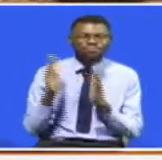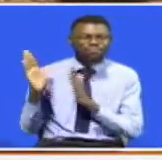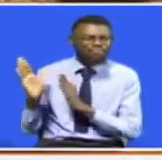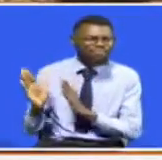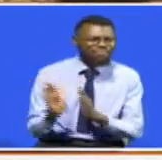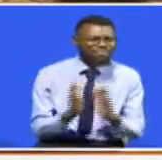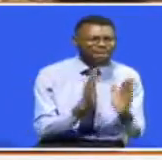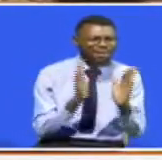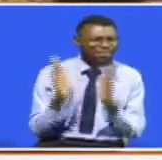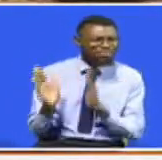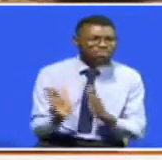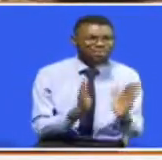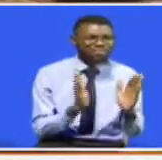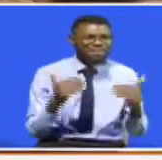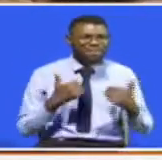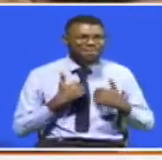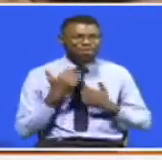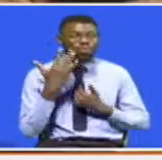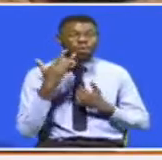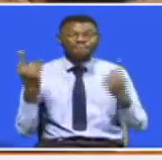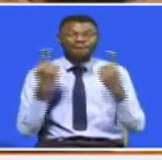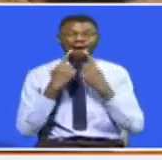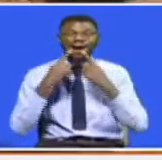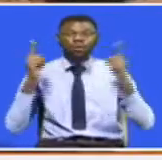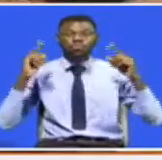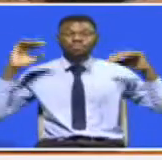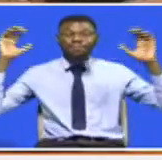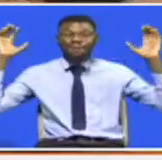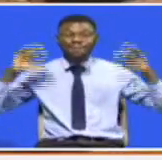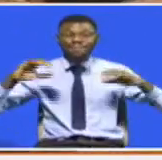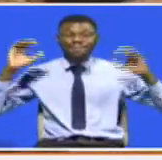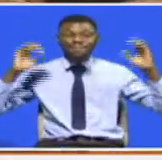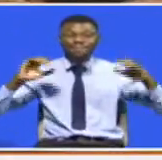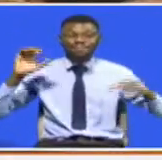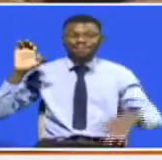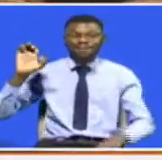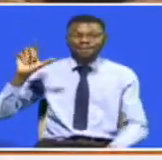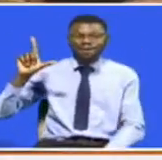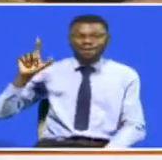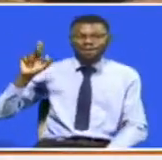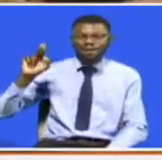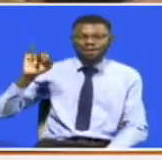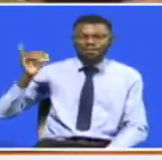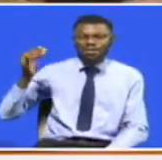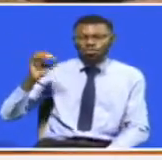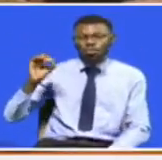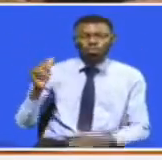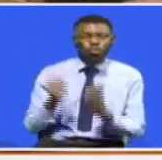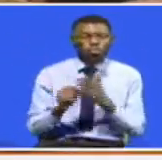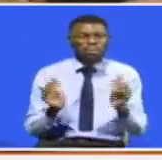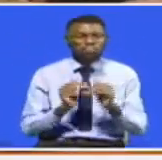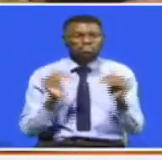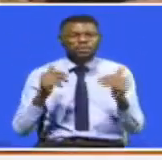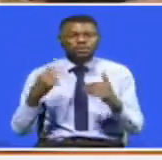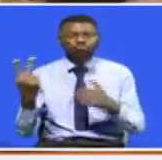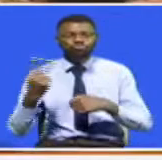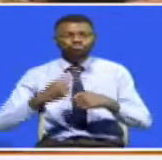na vile imetangazwa kwamba El Nino italeta madhara. Na tayari tumeona siku mbili hizi mvua imenyesha